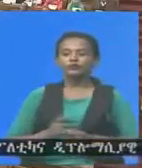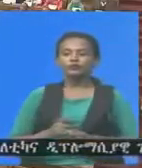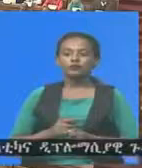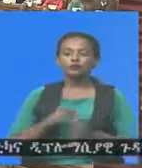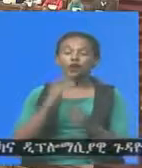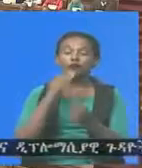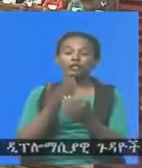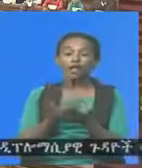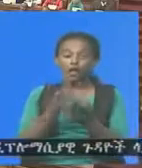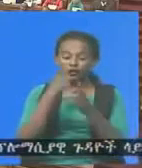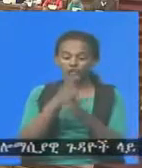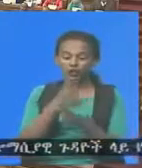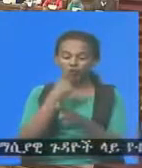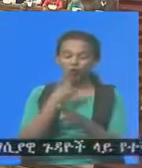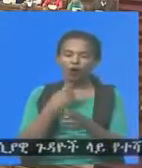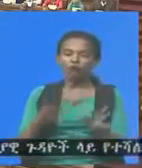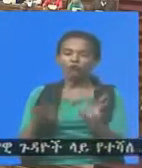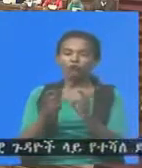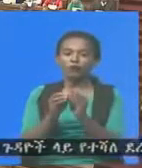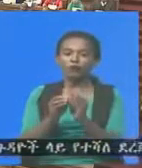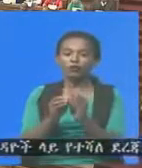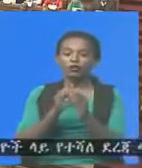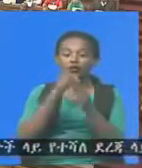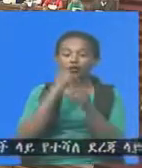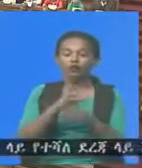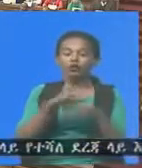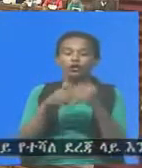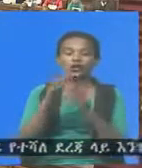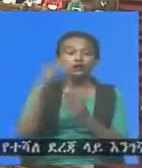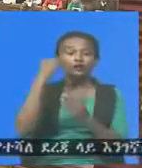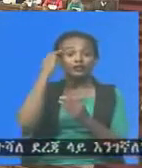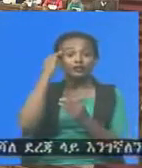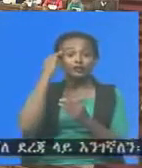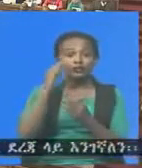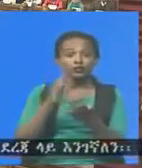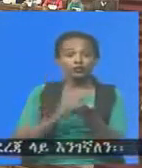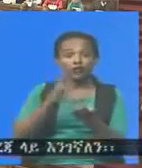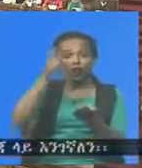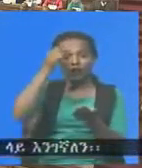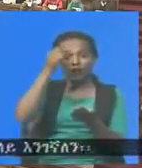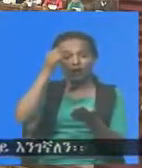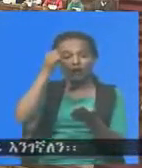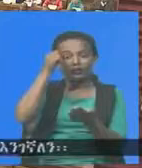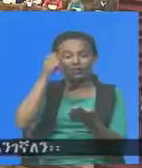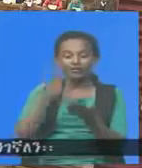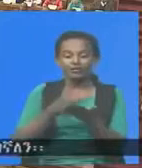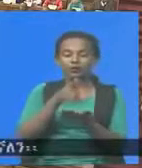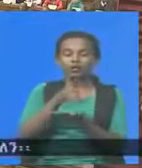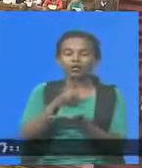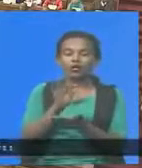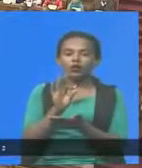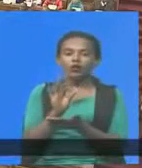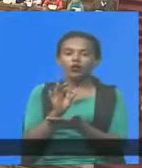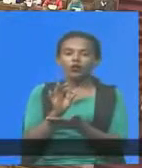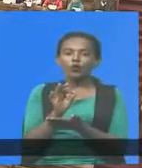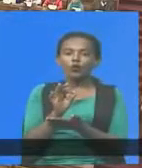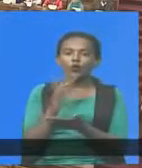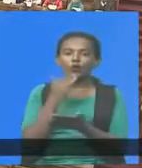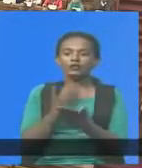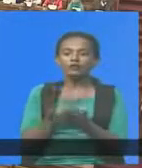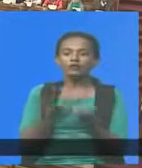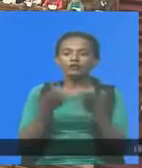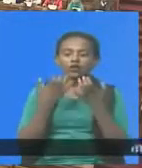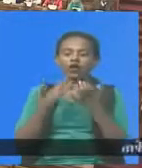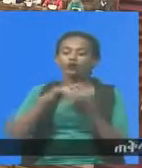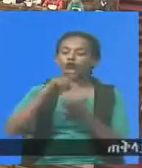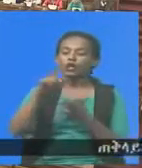አመሰግናለሁ። የተከበሩ አፈ ጉባኤ፣ ክቡር ጠቅላይ ሚኒስትር ዶክተር አብይ አህመድ ለጥያቄያችን ምላሽ ለመስጠት እዚህ በመገኘቶ ማመስገን ፈልጋለሁ።